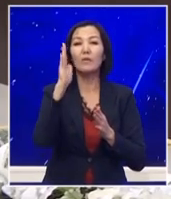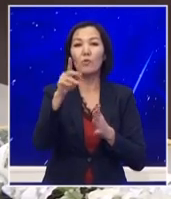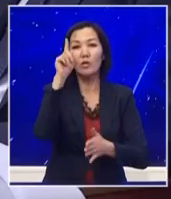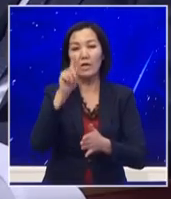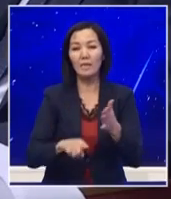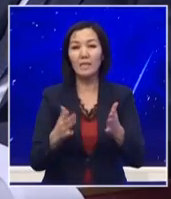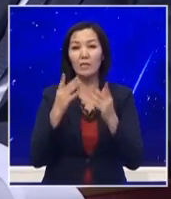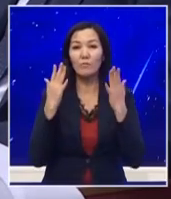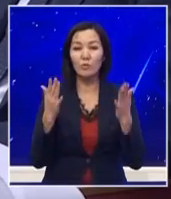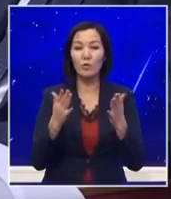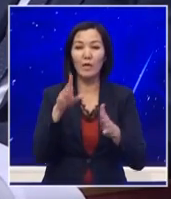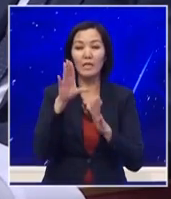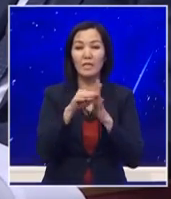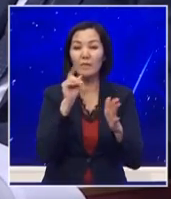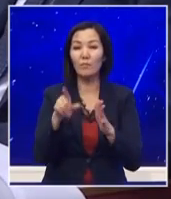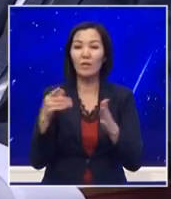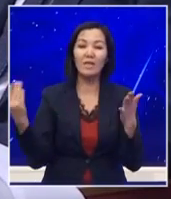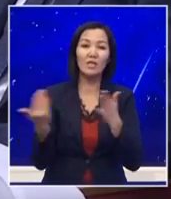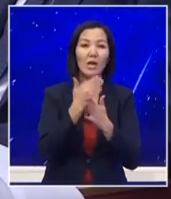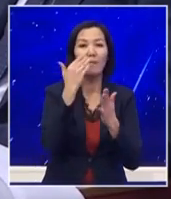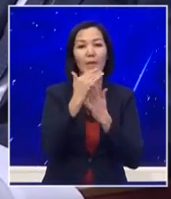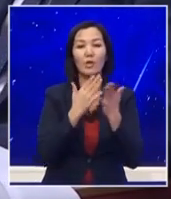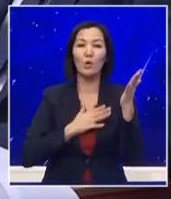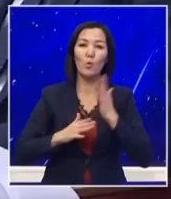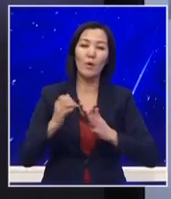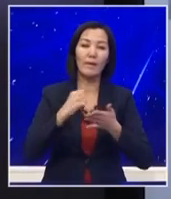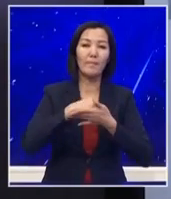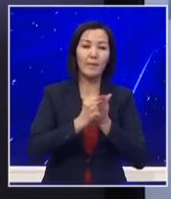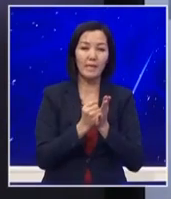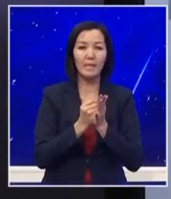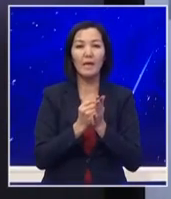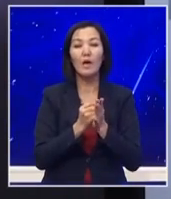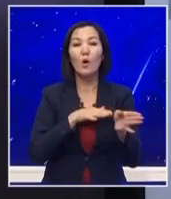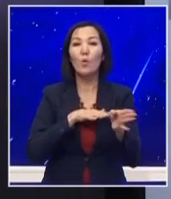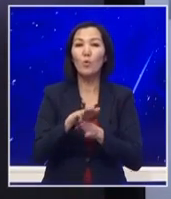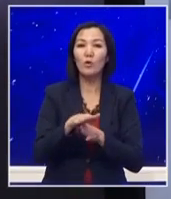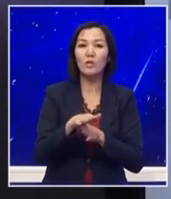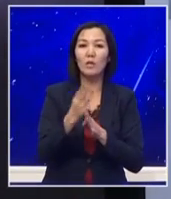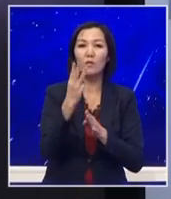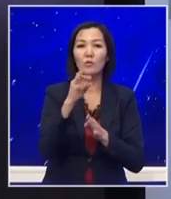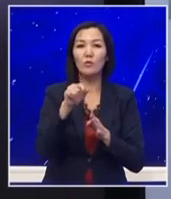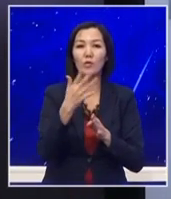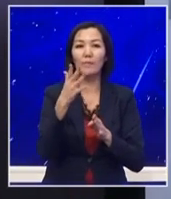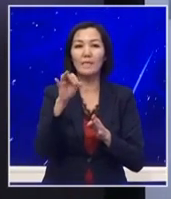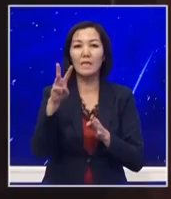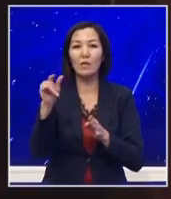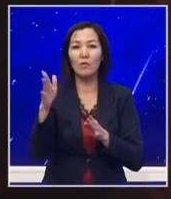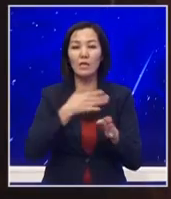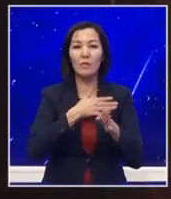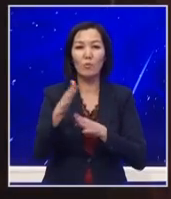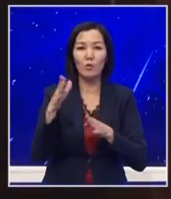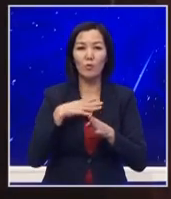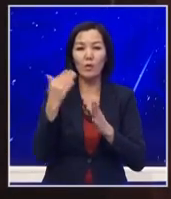жақыны жоқ деген депутаттар жаңа бағдарламаны қуана бекітті. Оның орындалысына 3,5 триллион теңге қарастырылып